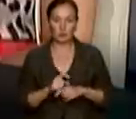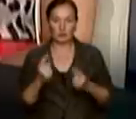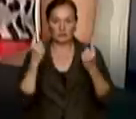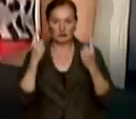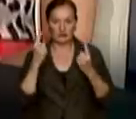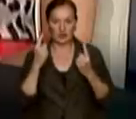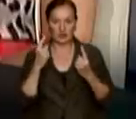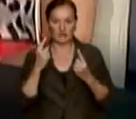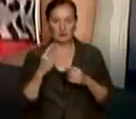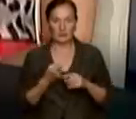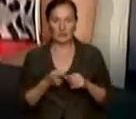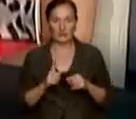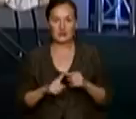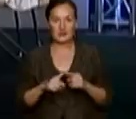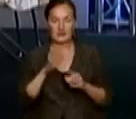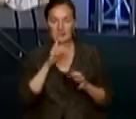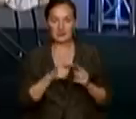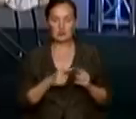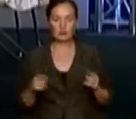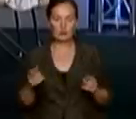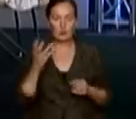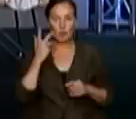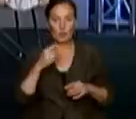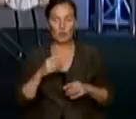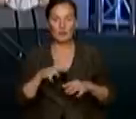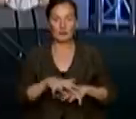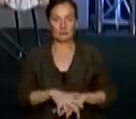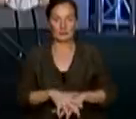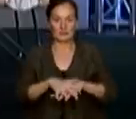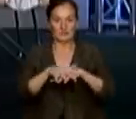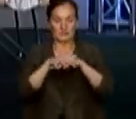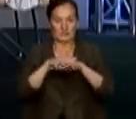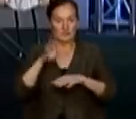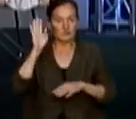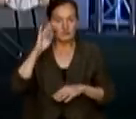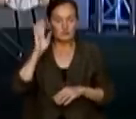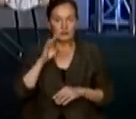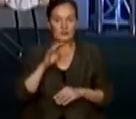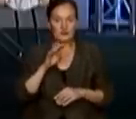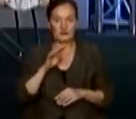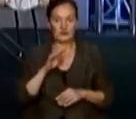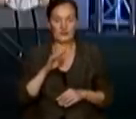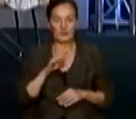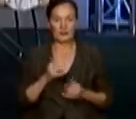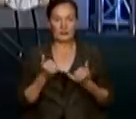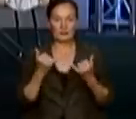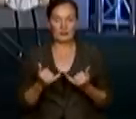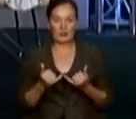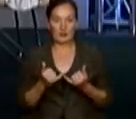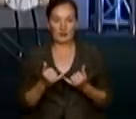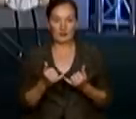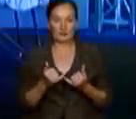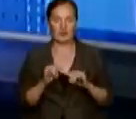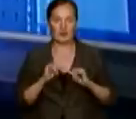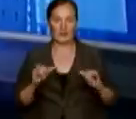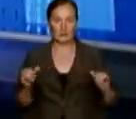підмивання відбувається виключно сезони, коли піднімають рівень водосховища для проведення нерестового періоду рівня води для